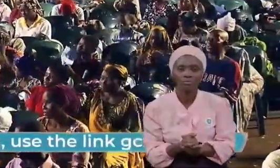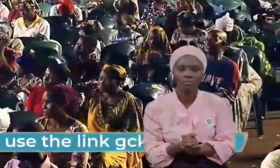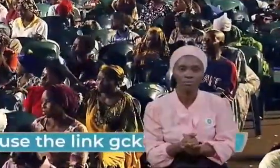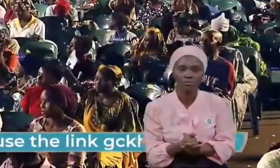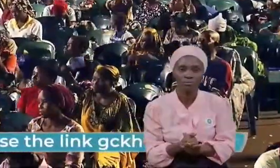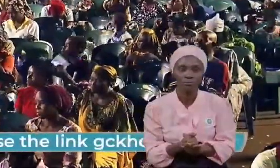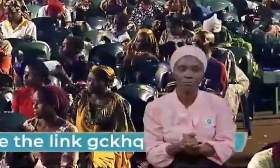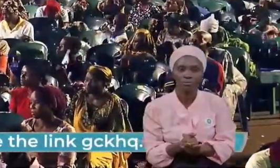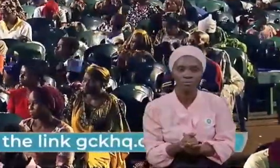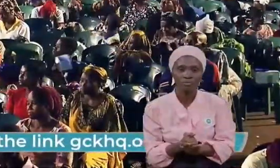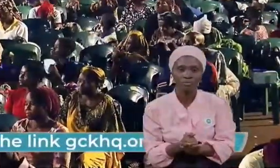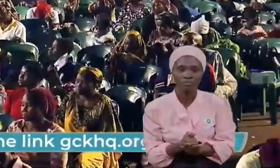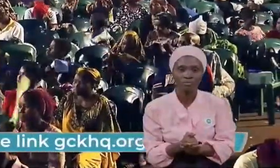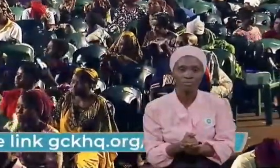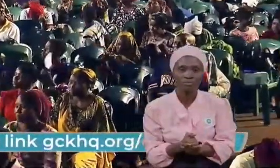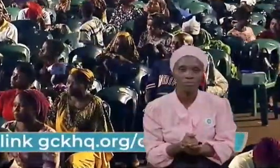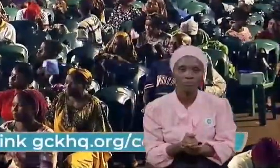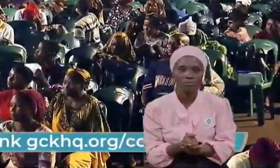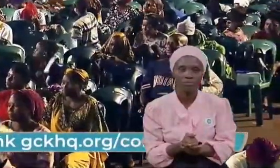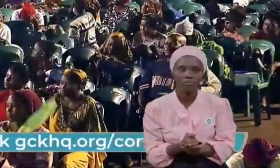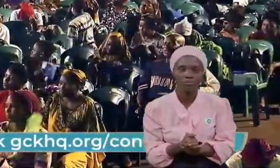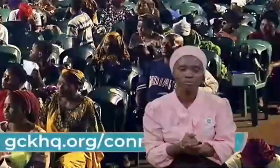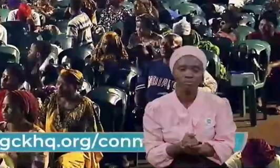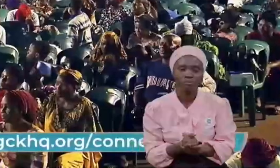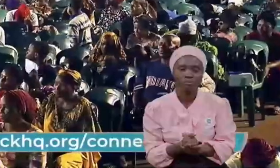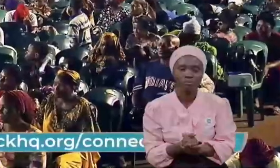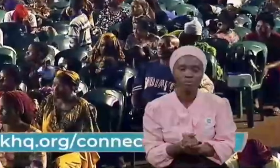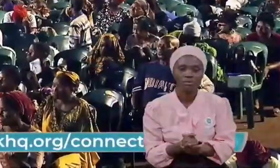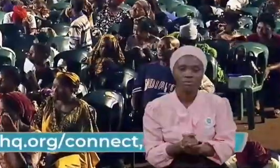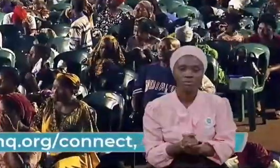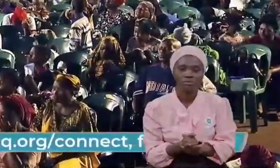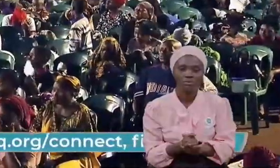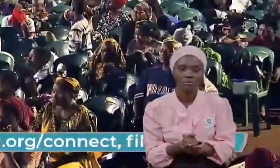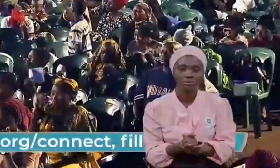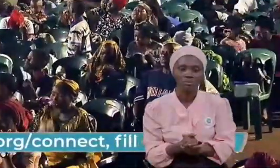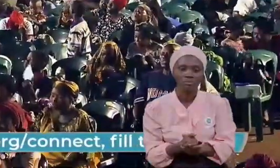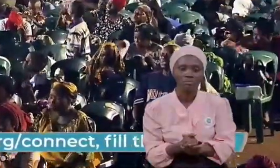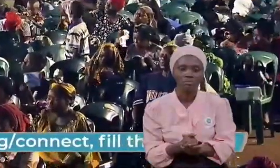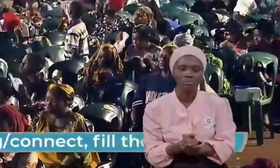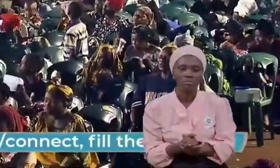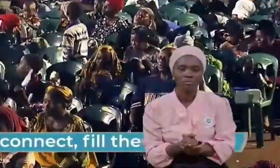Occupons-nous de ceux-là qui ont donné leur vie. Faisons-le rapidement, s'il vous plaît.